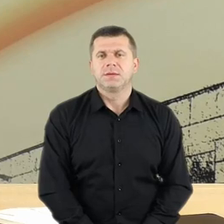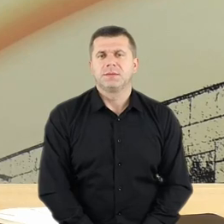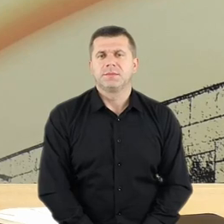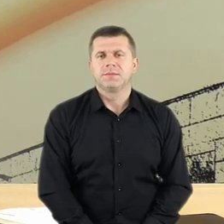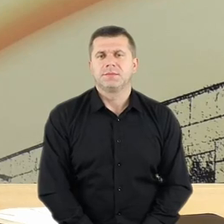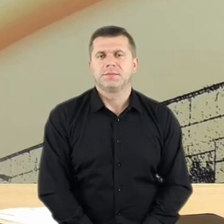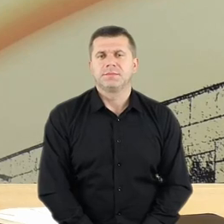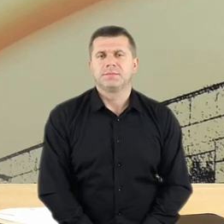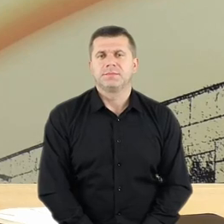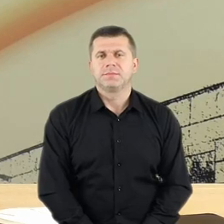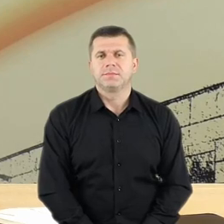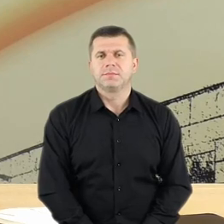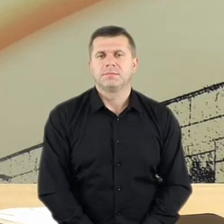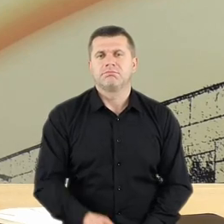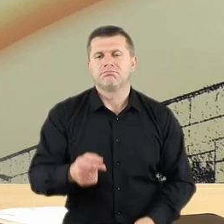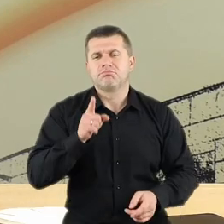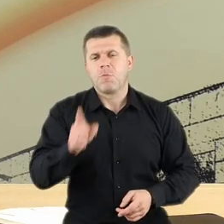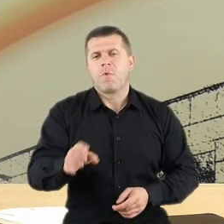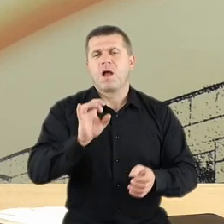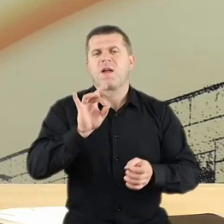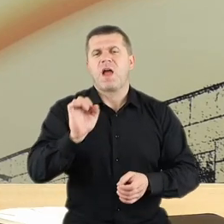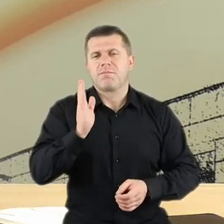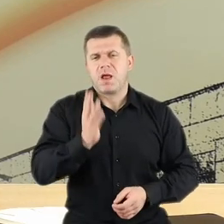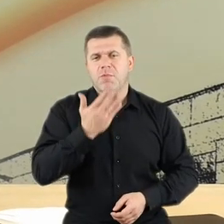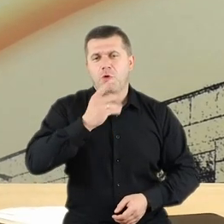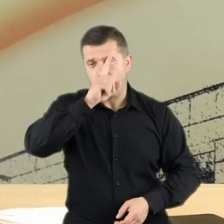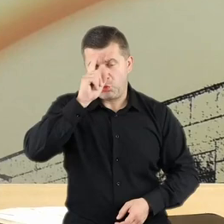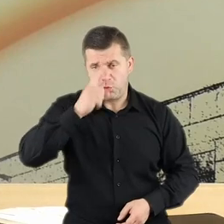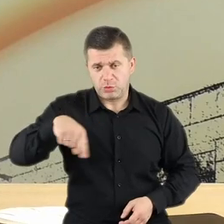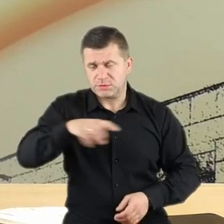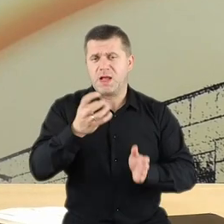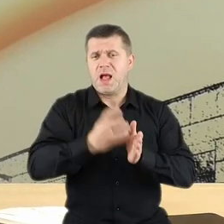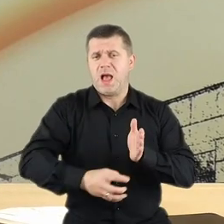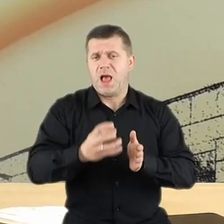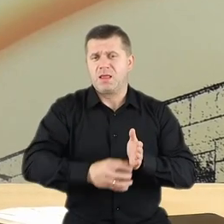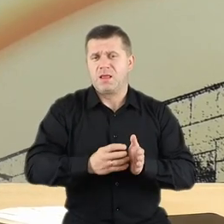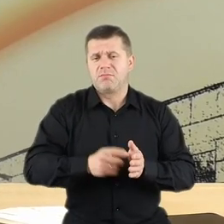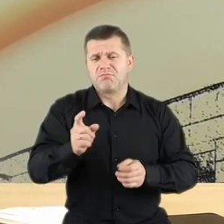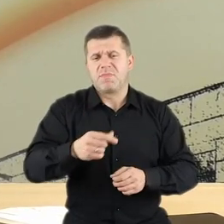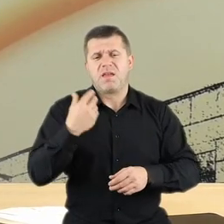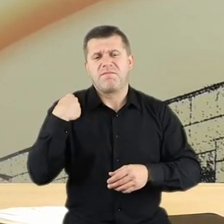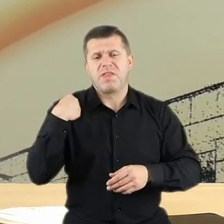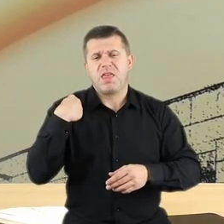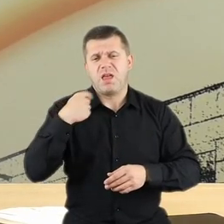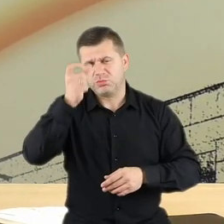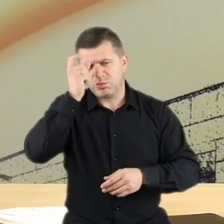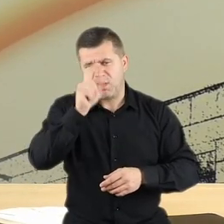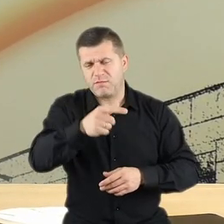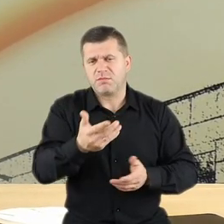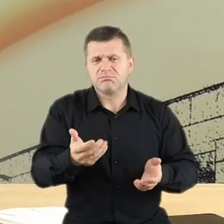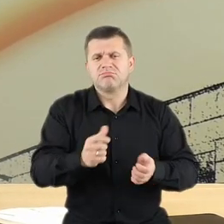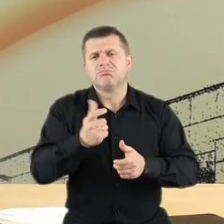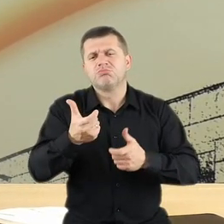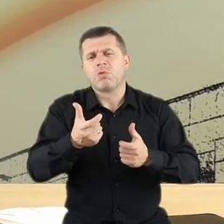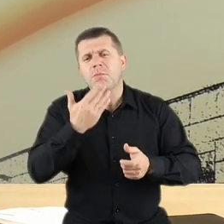No Łągwa że to powiem tak ludzie gadają że z wiekiem człowiek niemocy